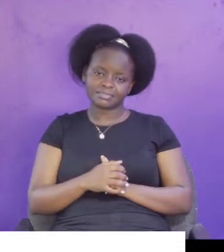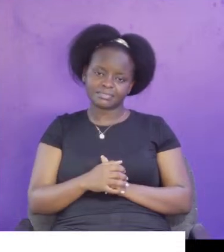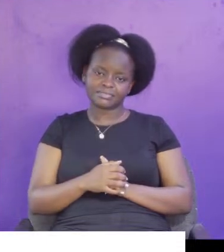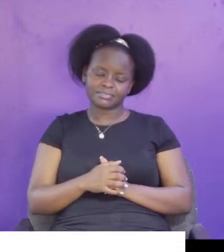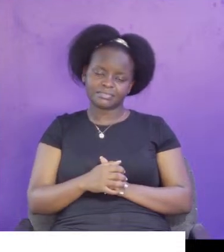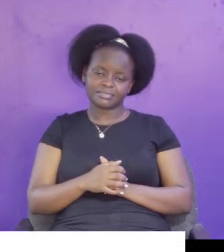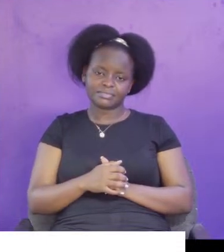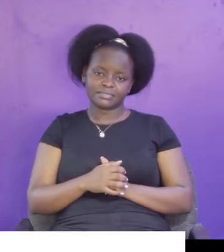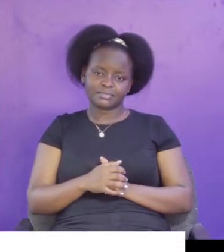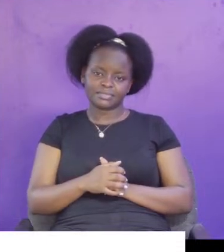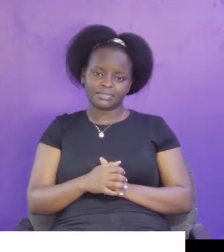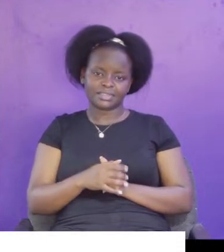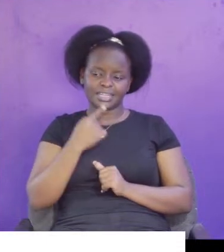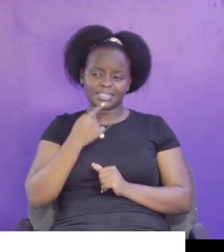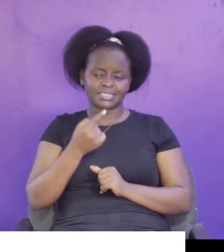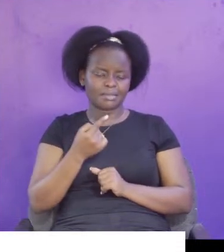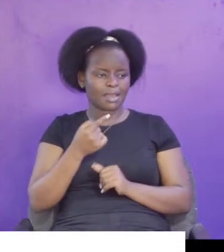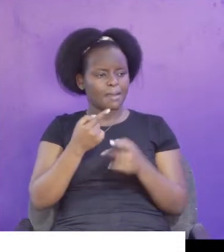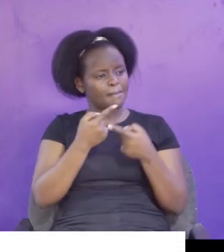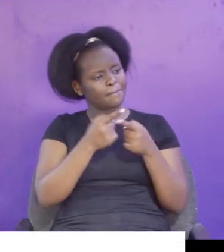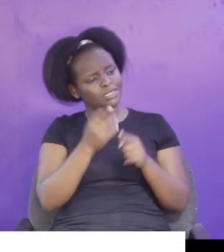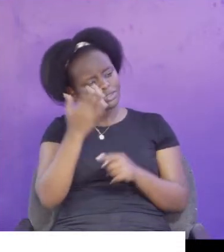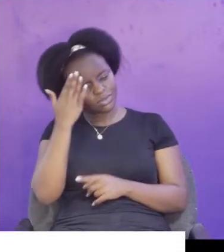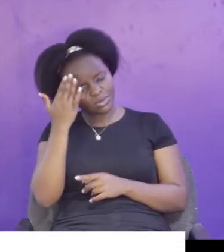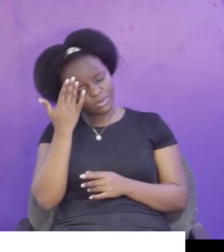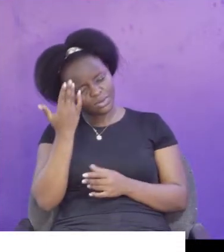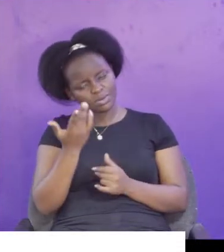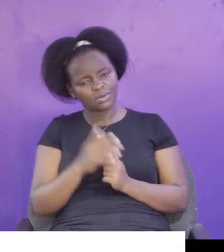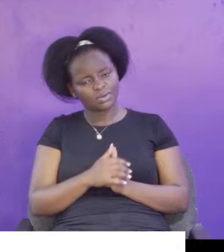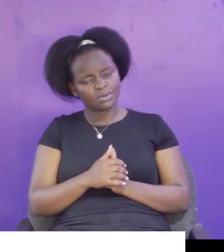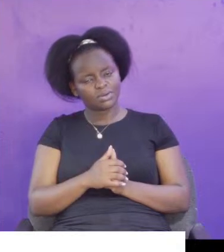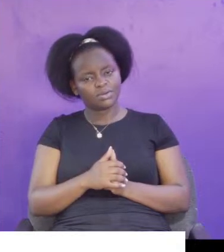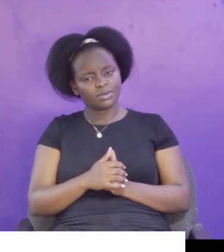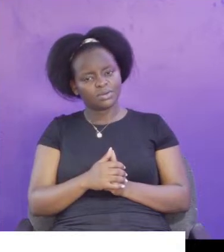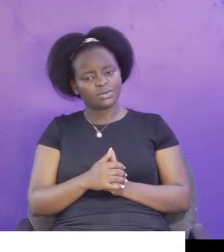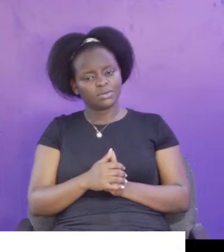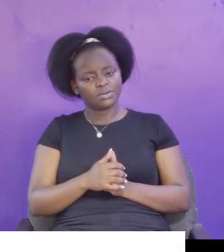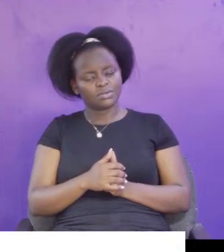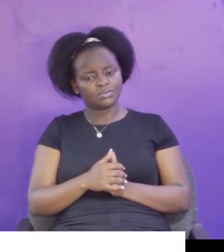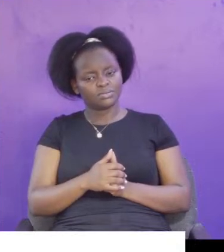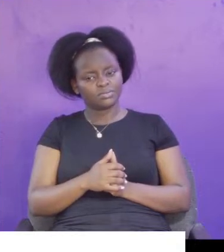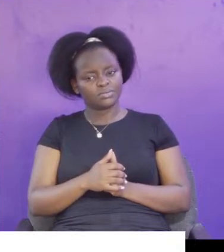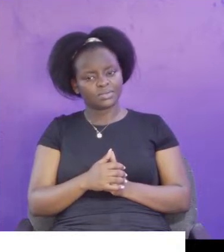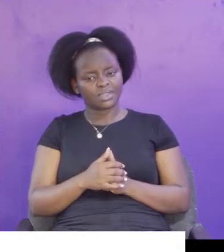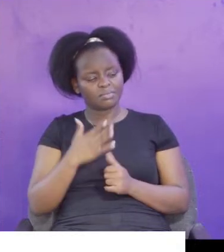Anasema, lakini unajua, I'm very keen kujua. Sasa ndugu yangu,